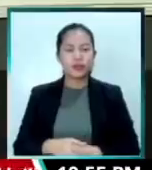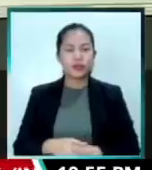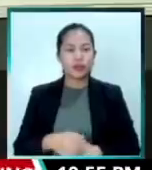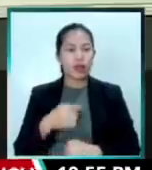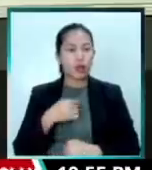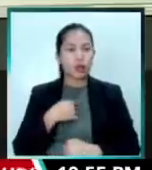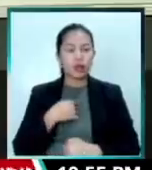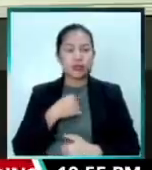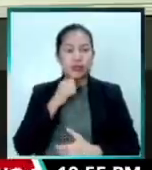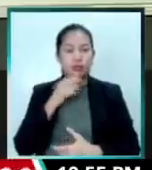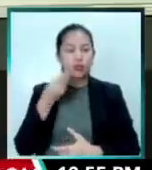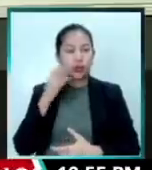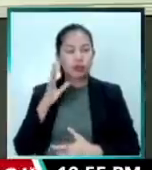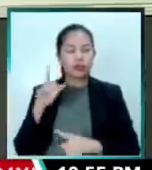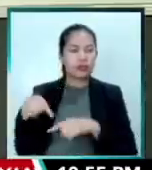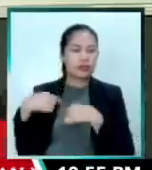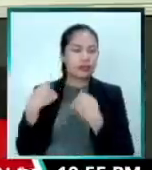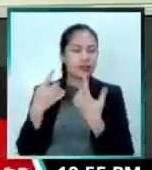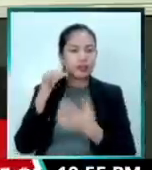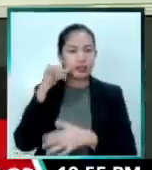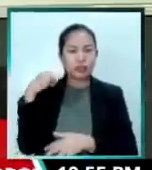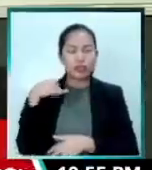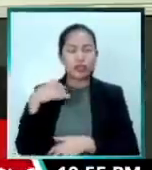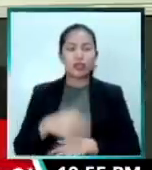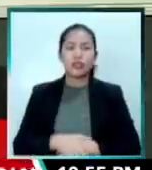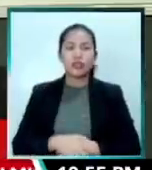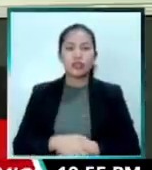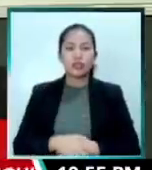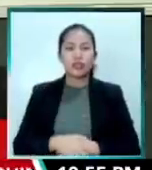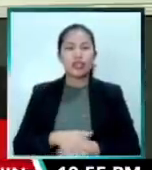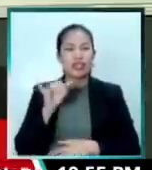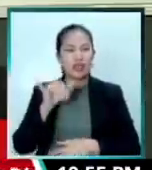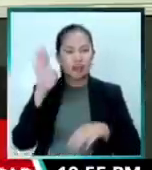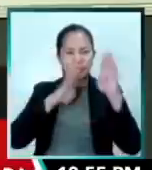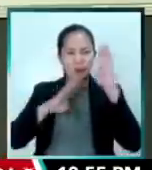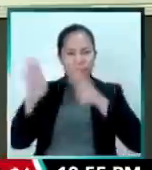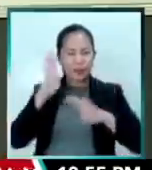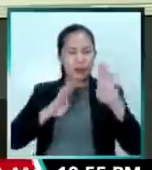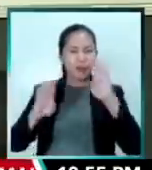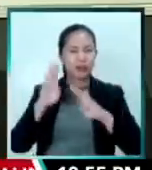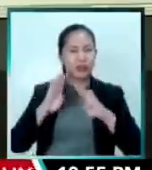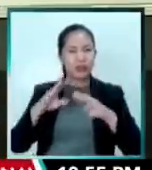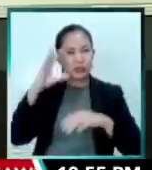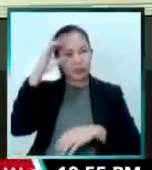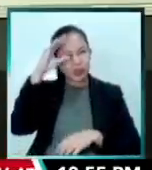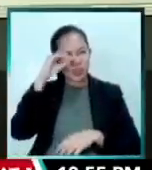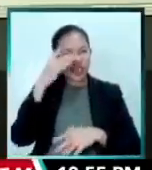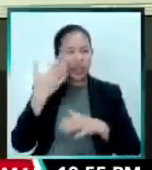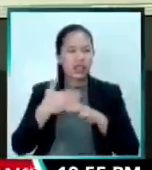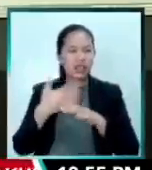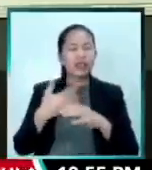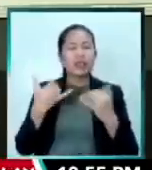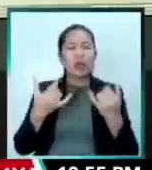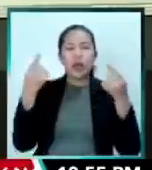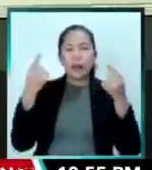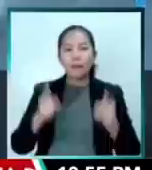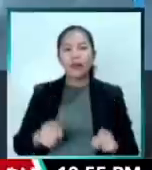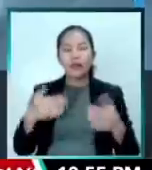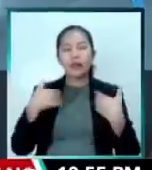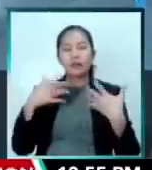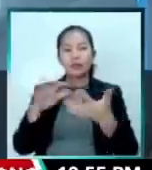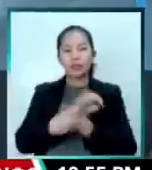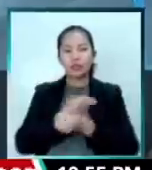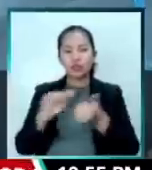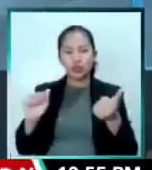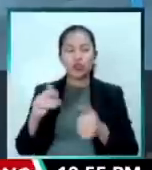na po ng Barangay Mayamot ang tungkol sa wiper boys, pero ngayon lang po nangyari na talagang nabasag yung windshield ng sasakyan.